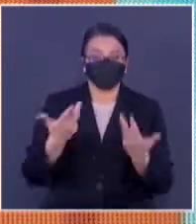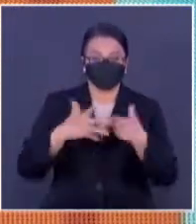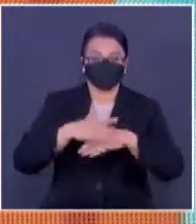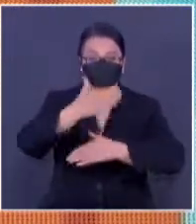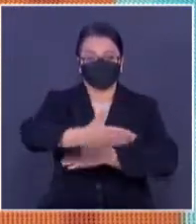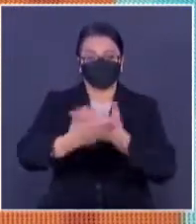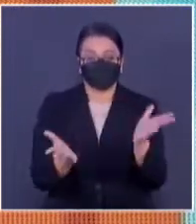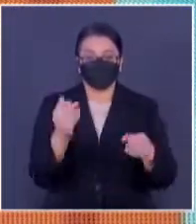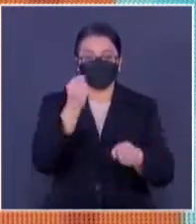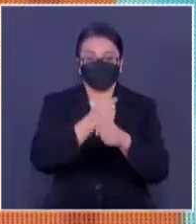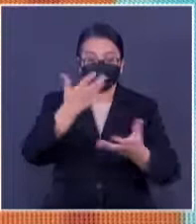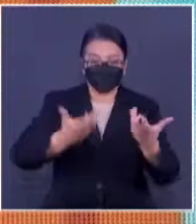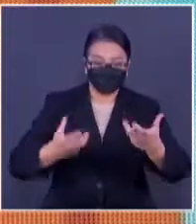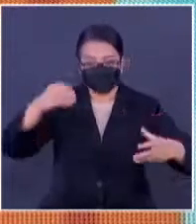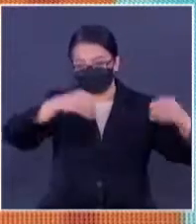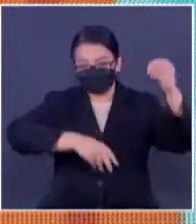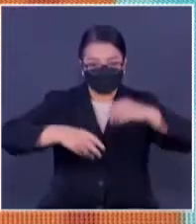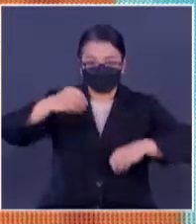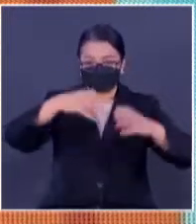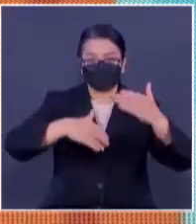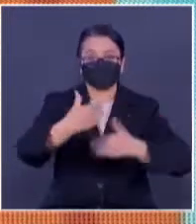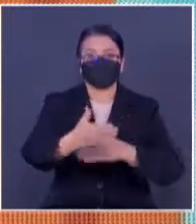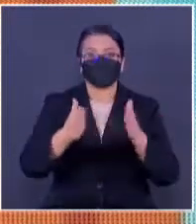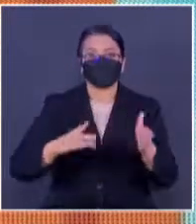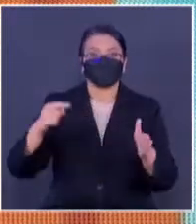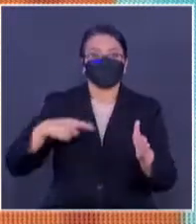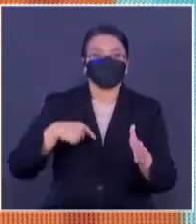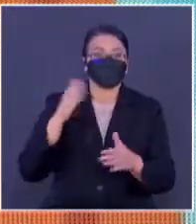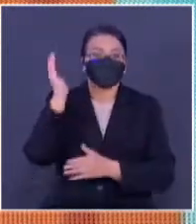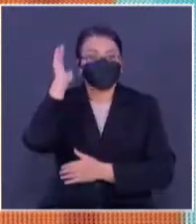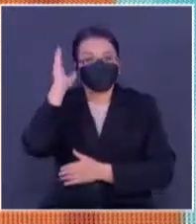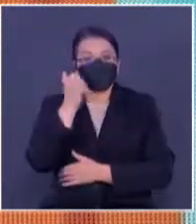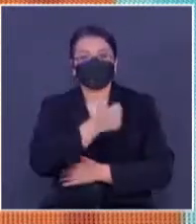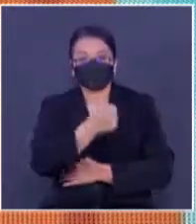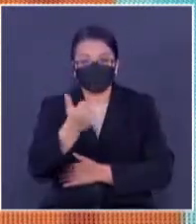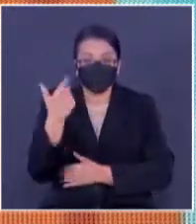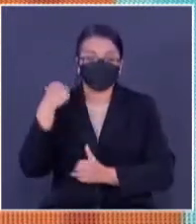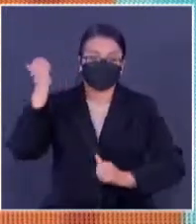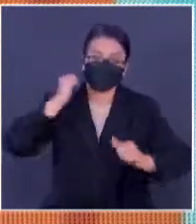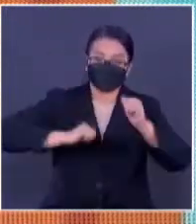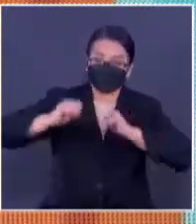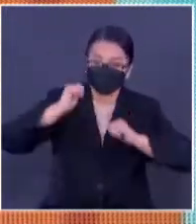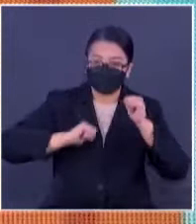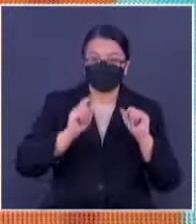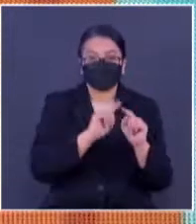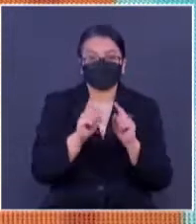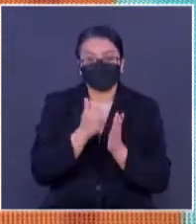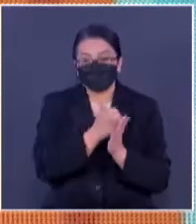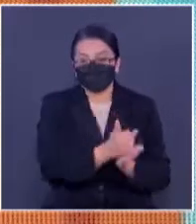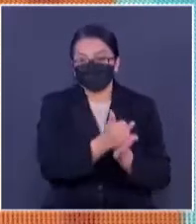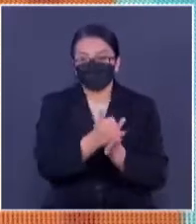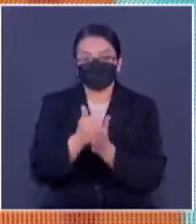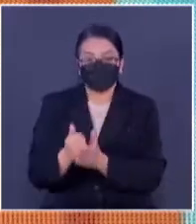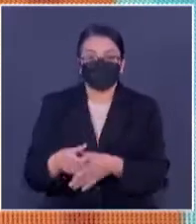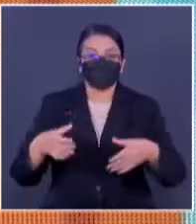ป็นจิตอาสานะครับแล้วก็นอกเหนือจากเราแล้วเนี่ยก็ยังมีผู้ประกาศท่านอื่นๆมีนักแสดงในสังกัดแล้วก็รวมไปถึ